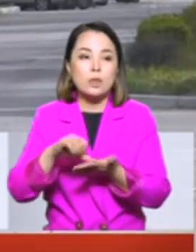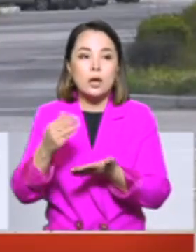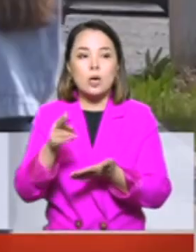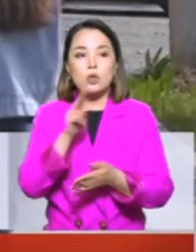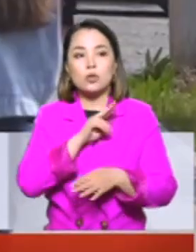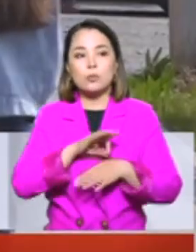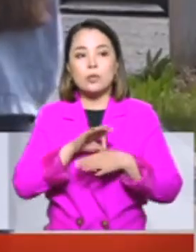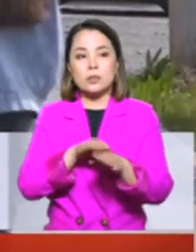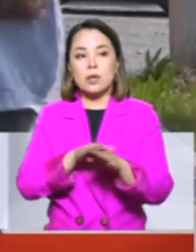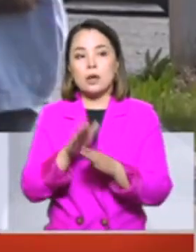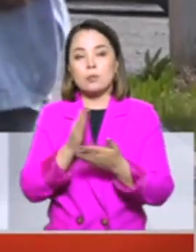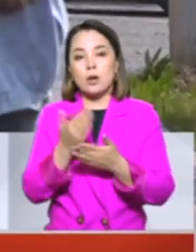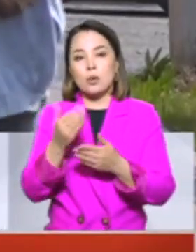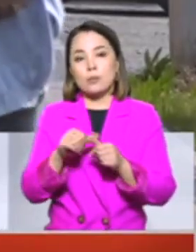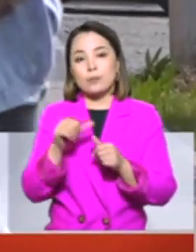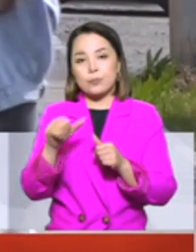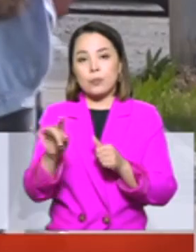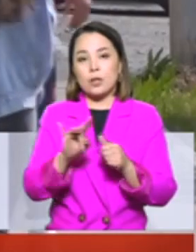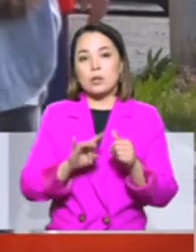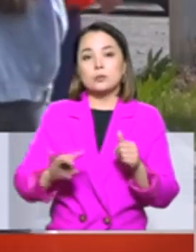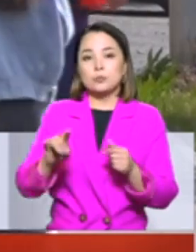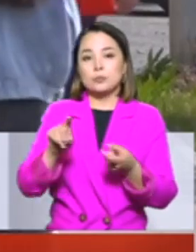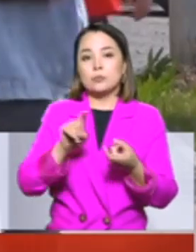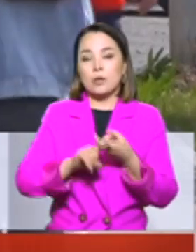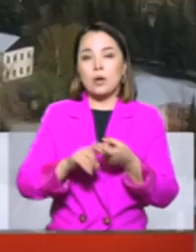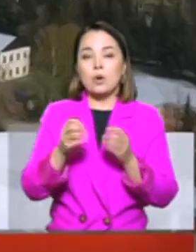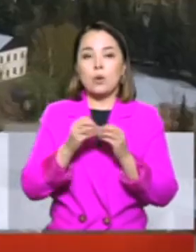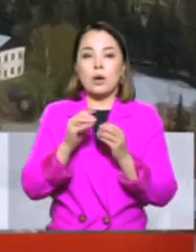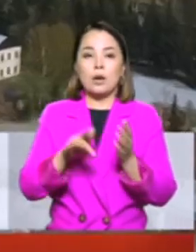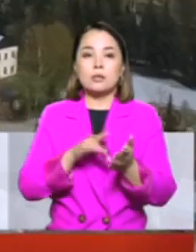жұмыс жүргізіледі. Одан бөлек республика бойынша